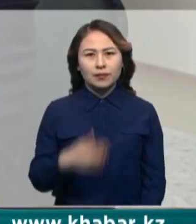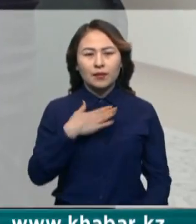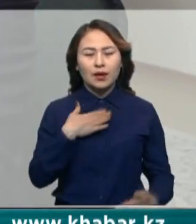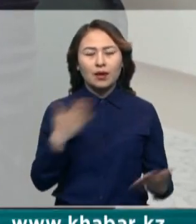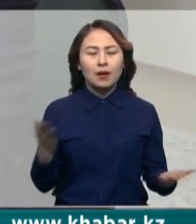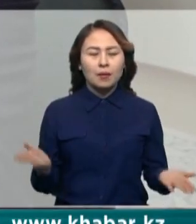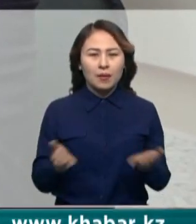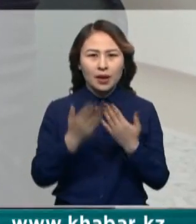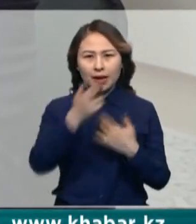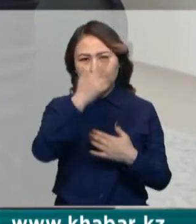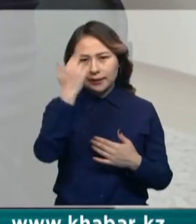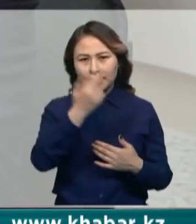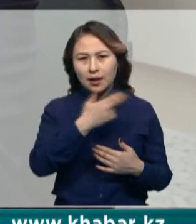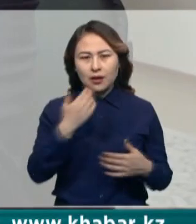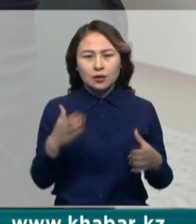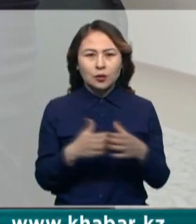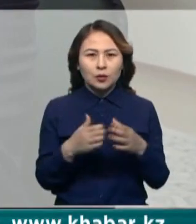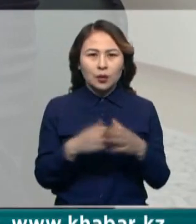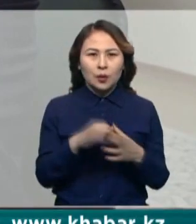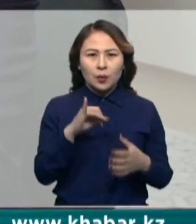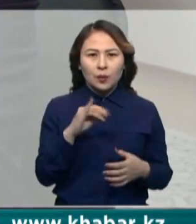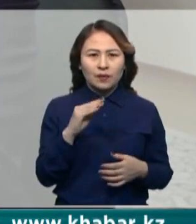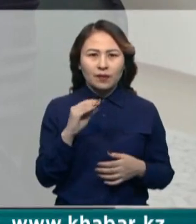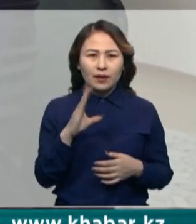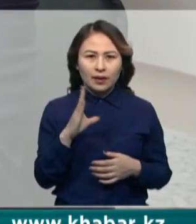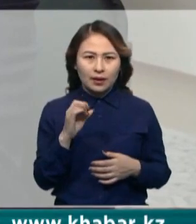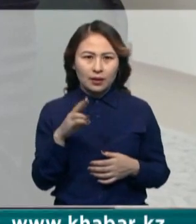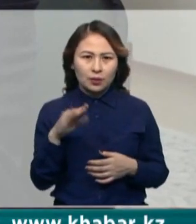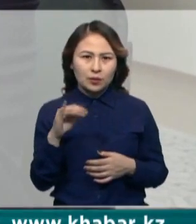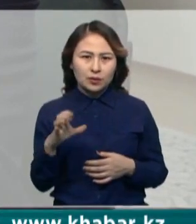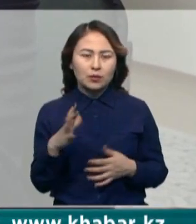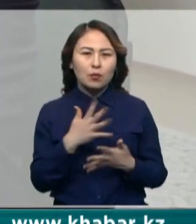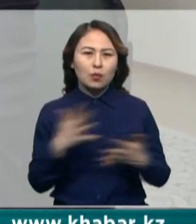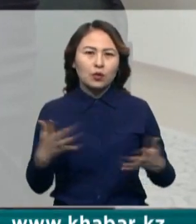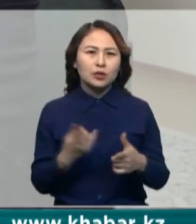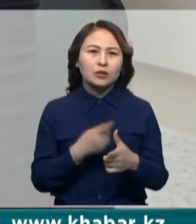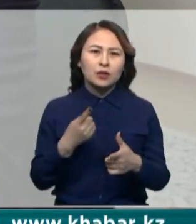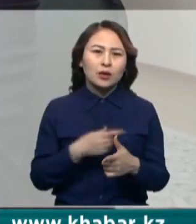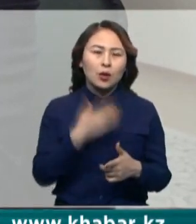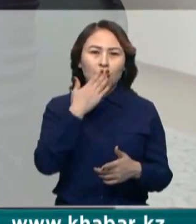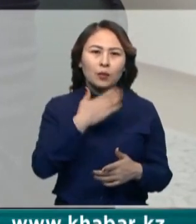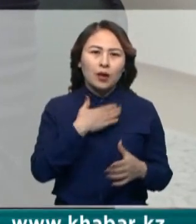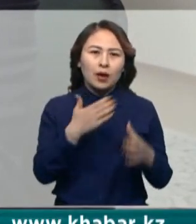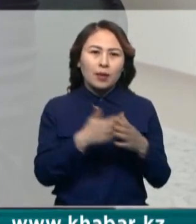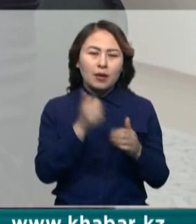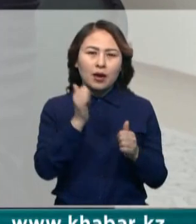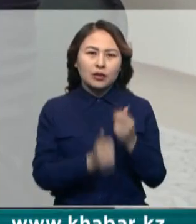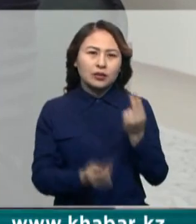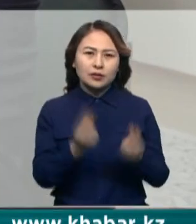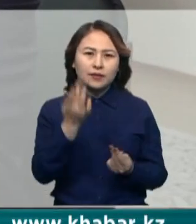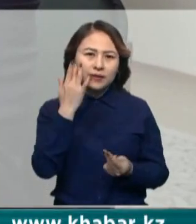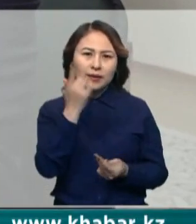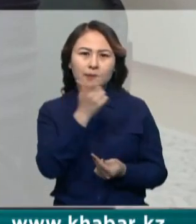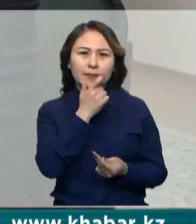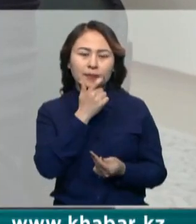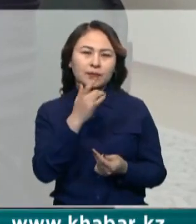Ювентус. Мен негізі көп жылдардан бері итальяндық Ювентус клубының жанкүйерімін. Бір кезде қауымдастыққа бірігіп, сүйікті командамыздың әр ойынын қалт